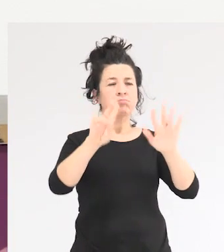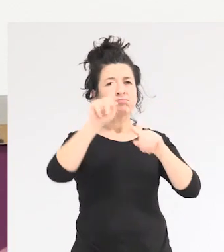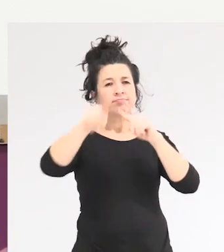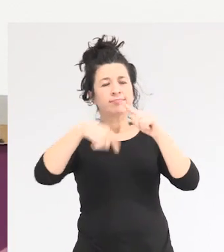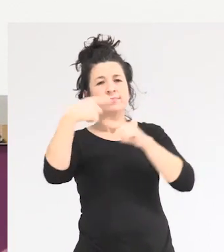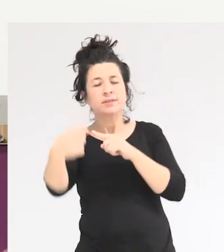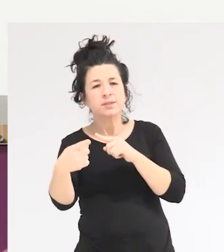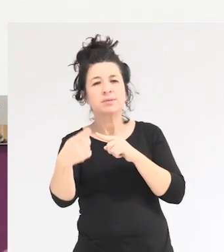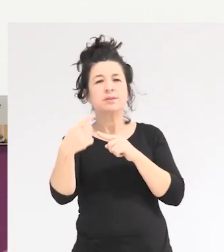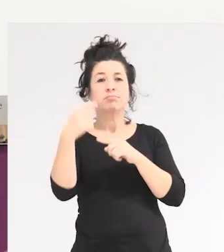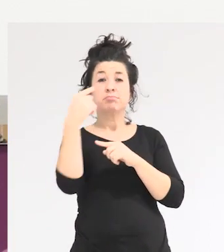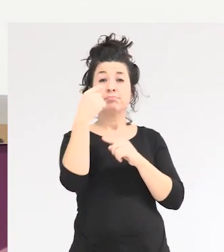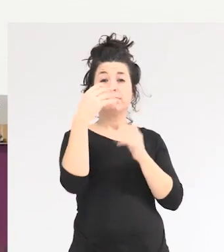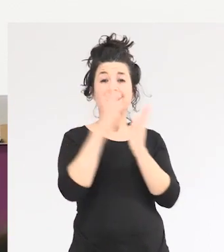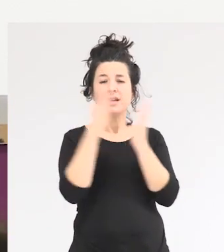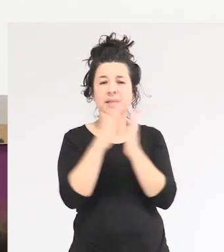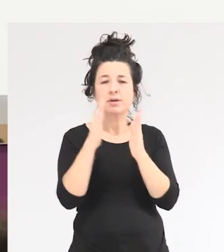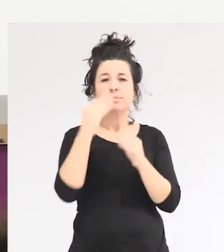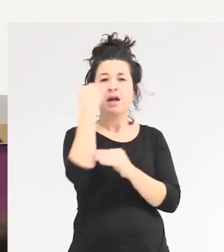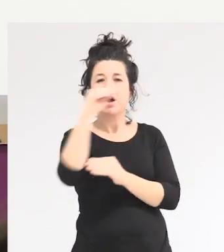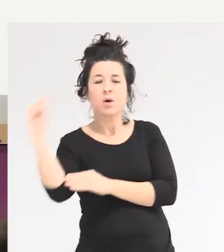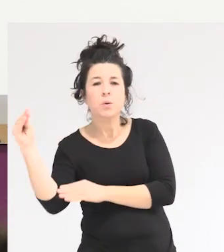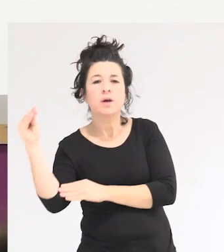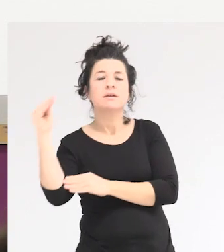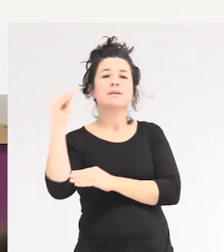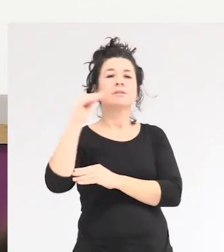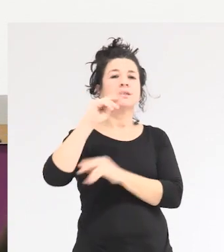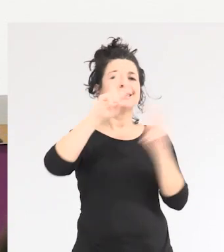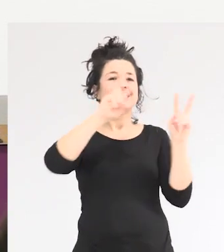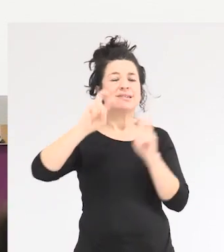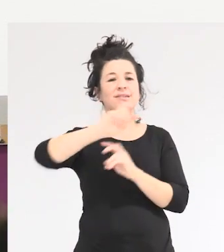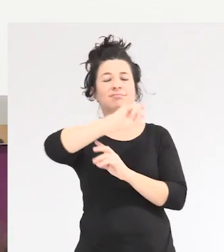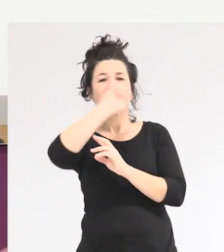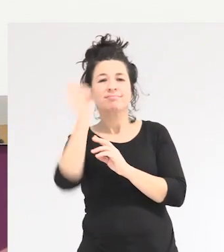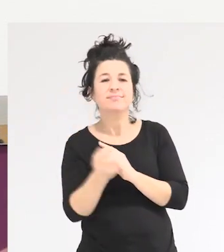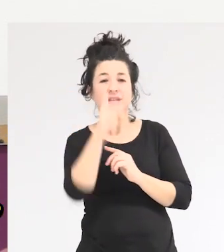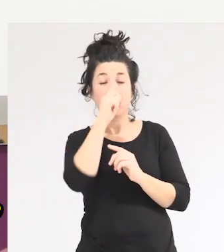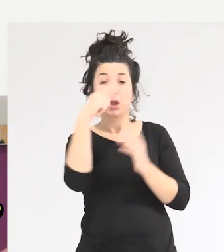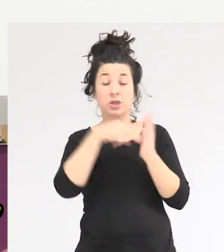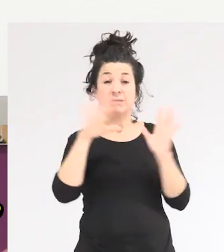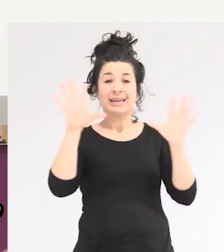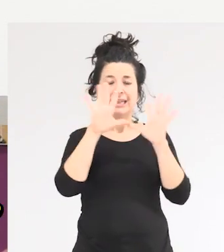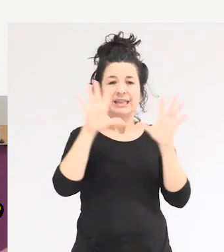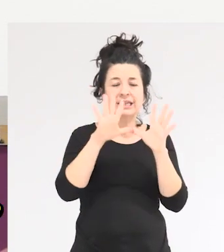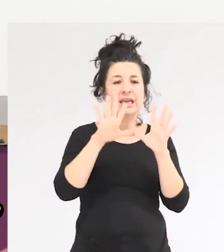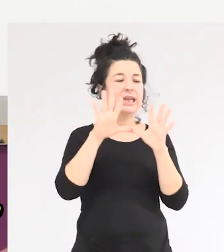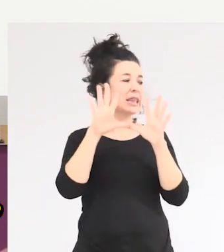liburu gaztetxoentzat, Amaia Lapiz eta Erregina Gorriaren hilobia 2010ean, Amaia Lapiz